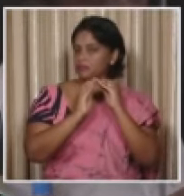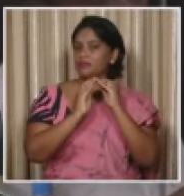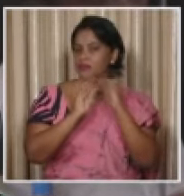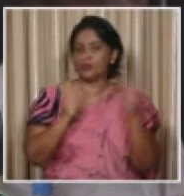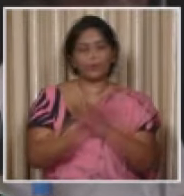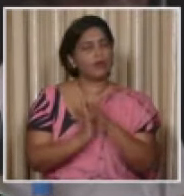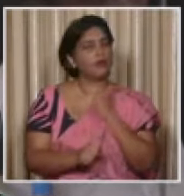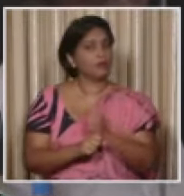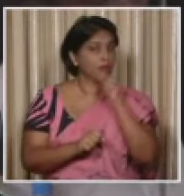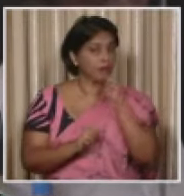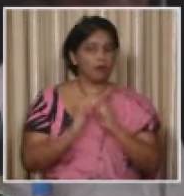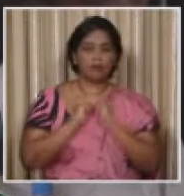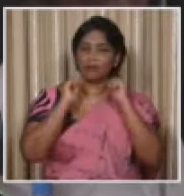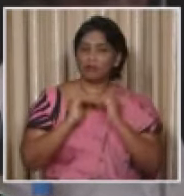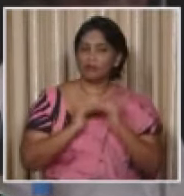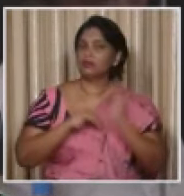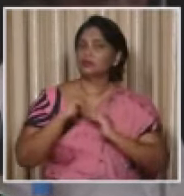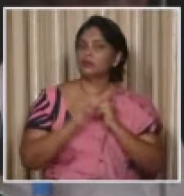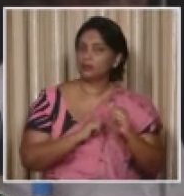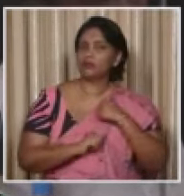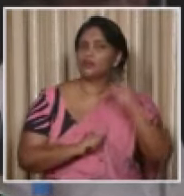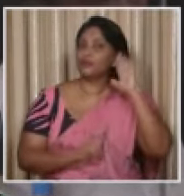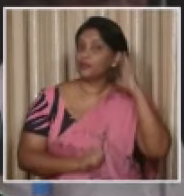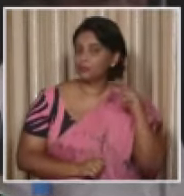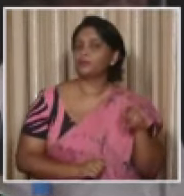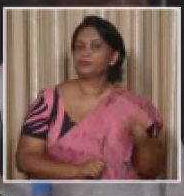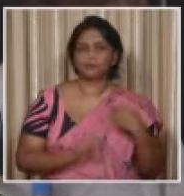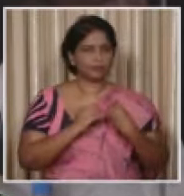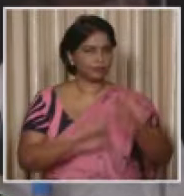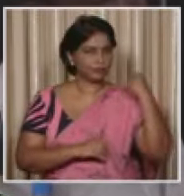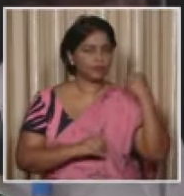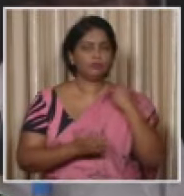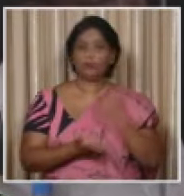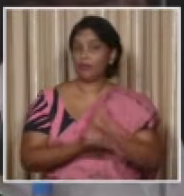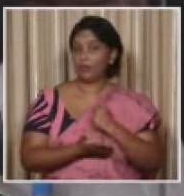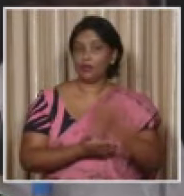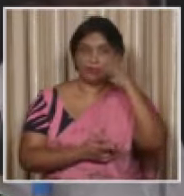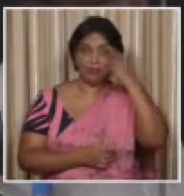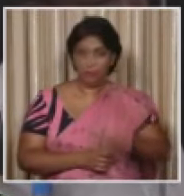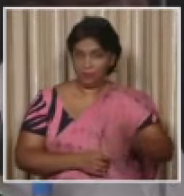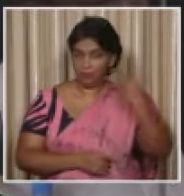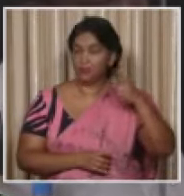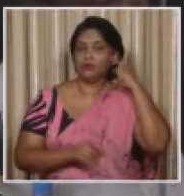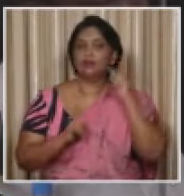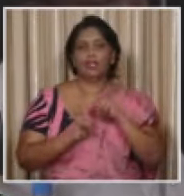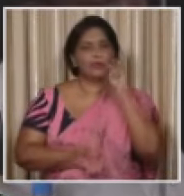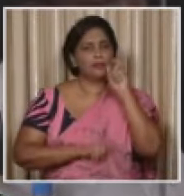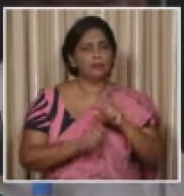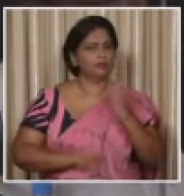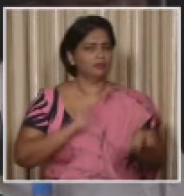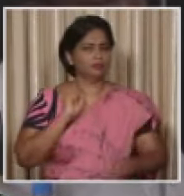ඇතුළු රජයේ යථා තත්ත්වයට පත් කිරීමේ වැඩසටහන විශේෂයෙන්ම මෑත කාලීන මහ බැංකු වැටි වැඩි කිරීම සම්බන්ධයෙන් මහජන